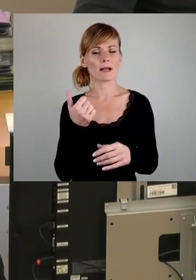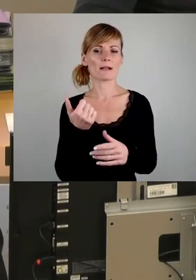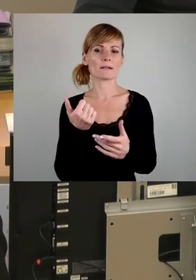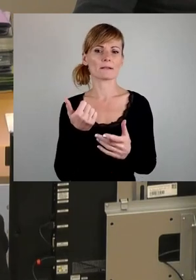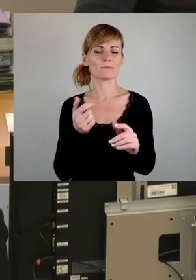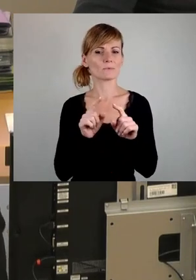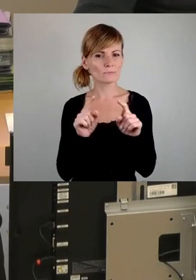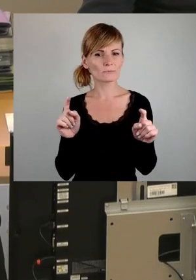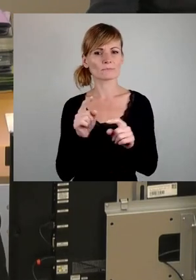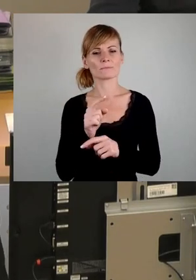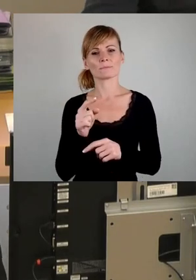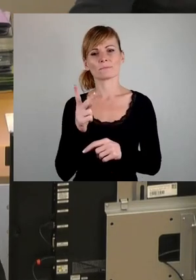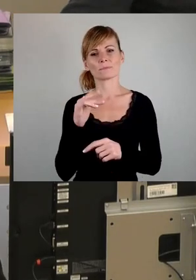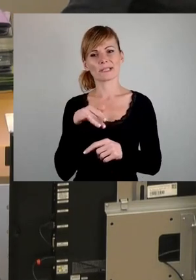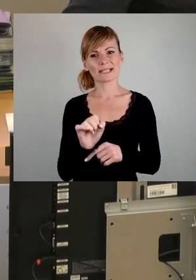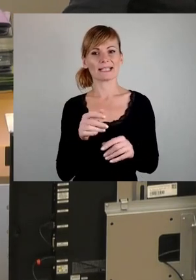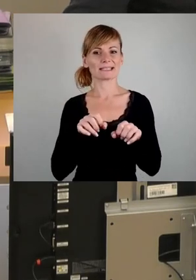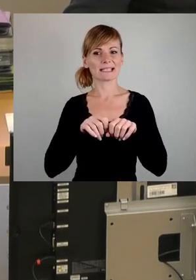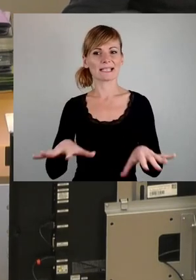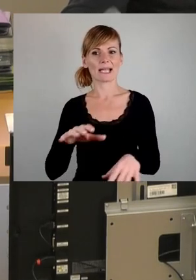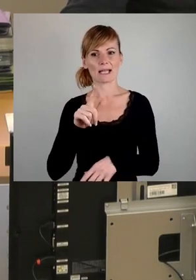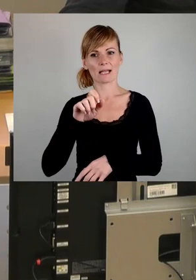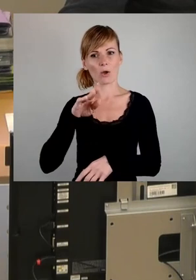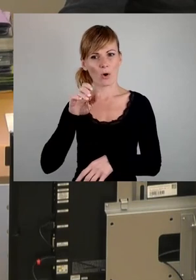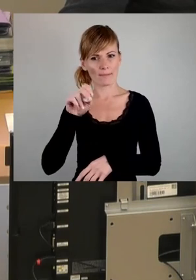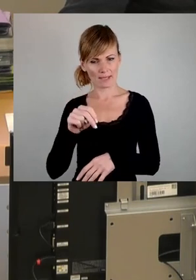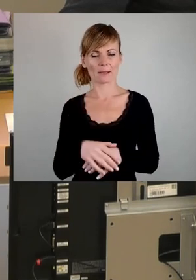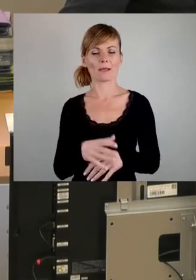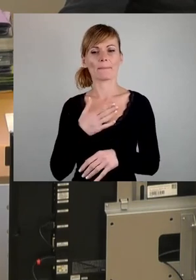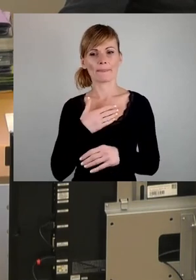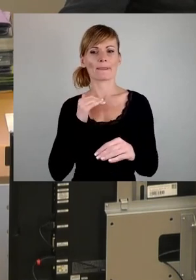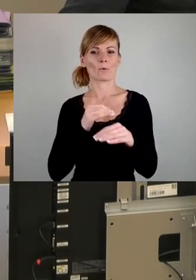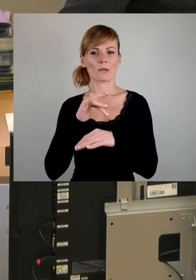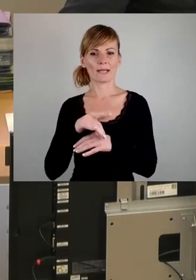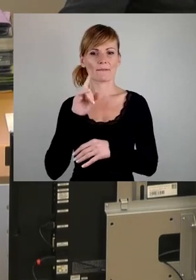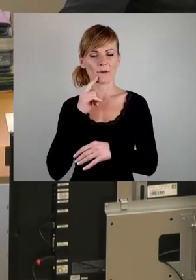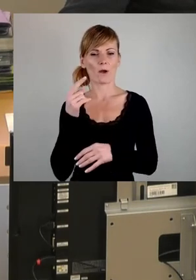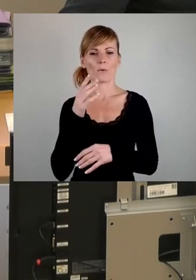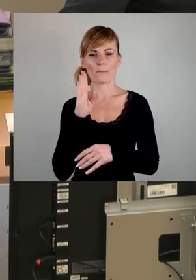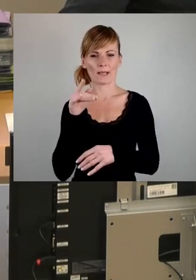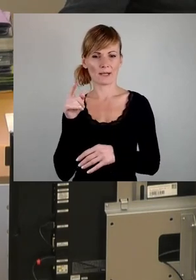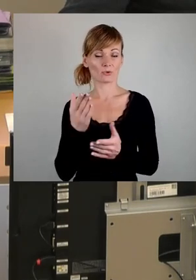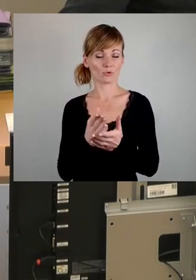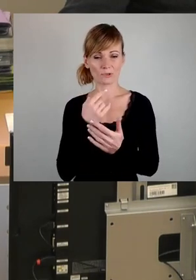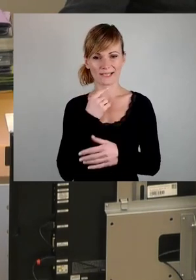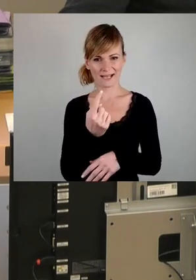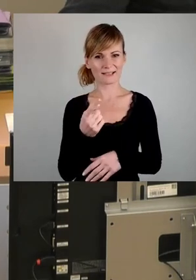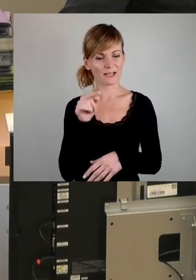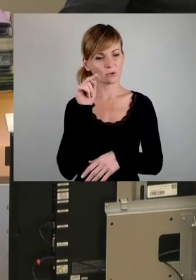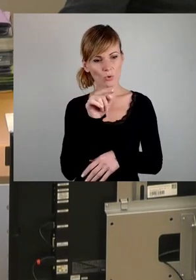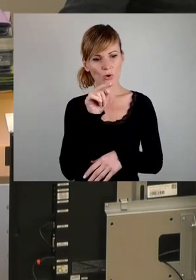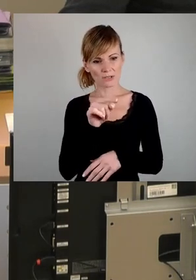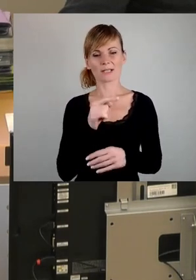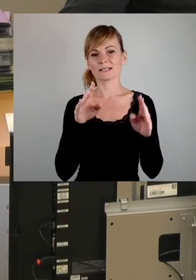auch sagen. Meine Kollegin Frau Holowenko hat das schon erwähnt. Wir haben dort im Dezember 2019